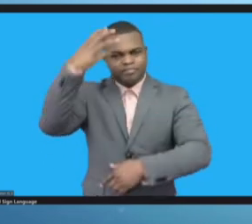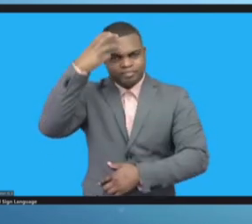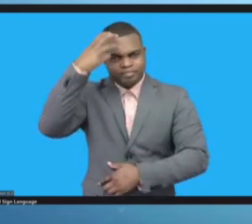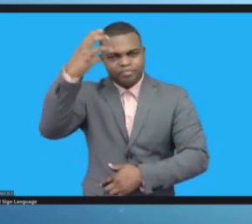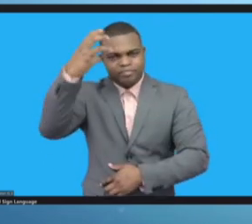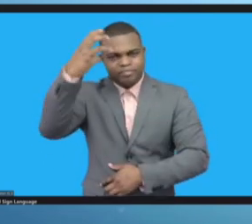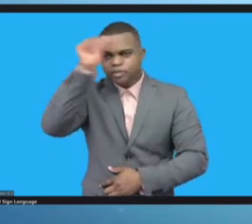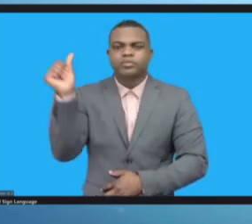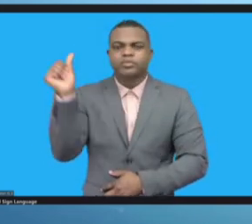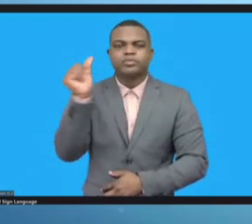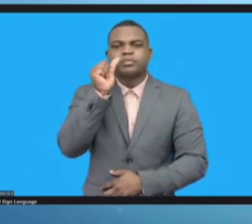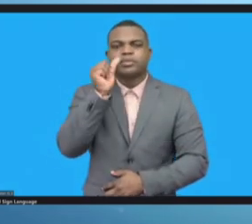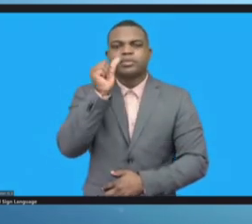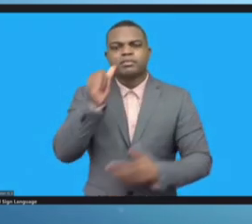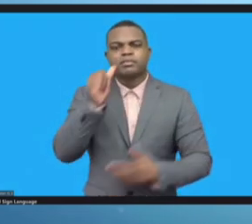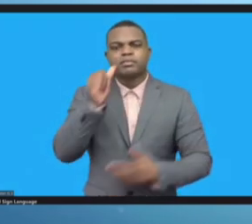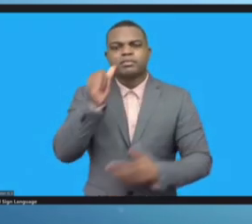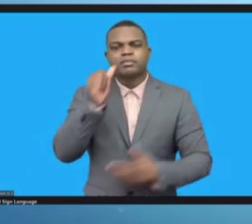pour remercier donc